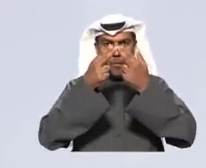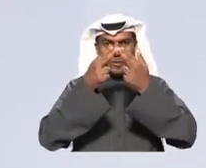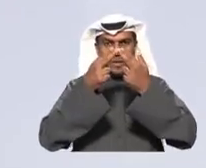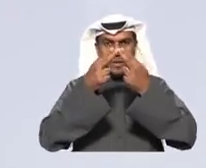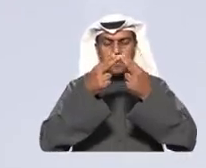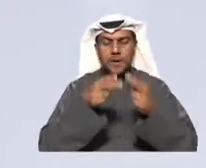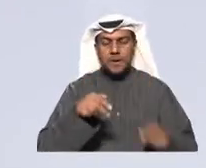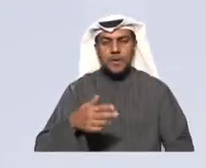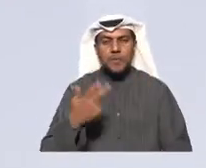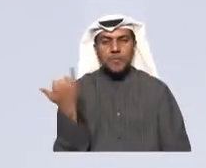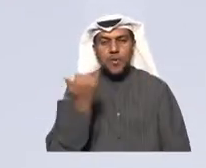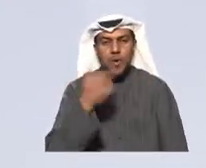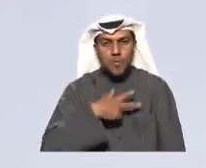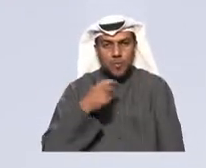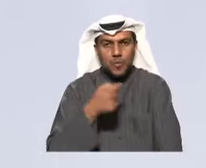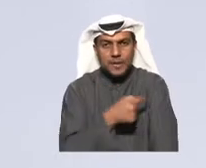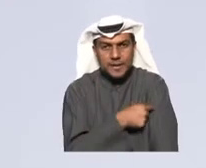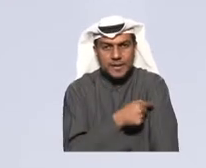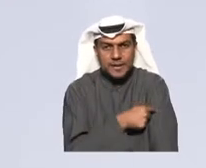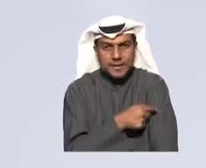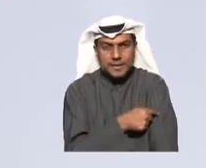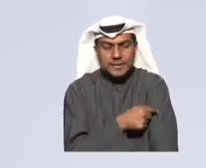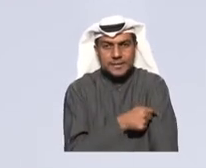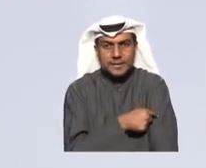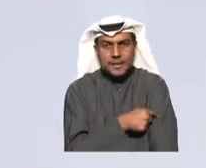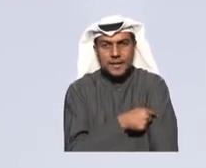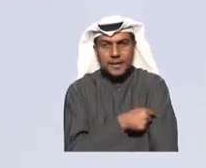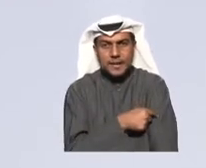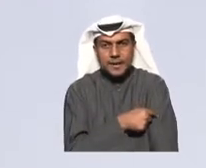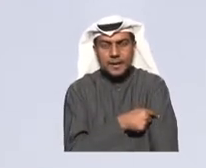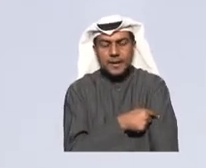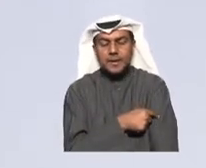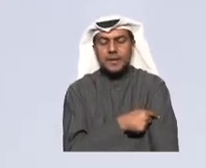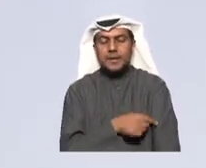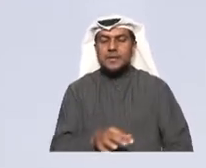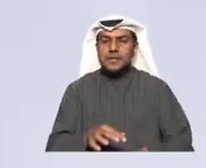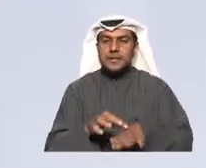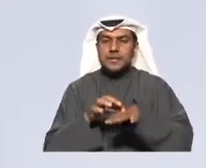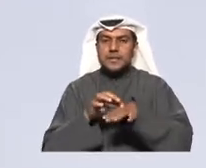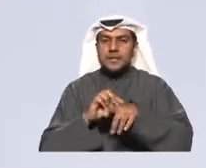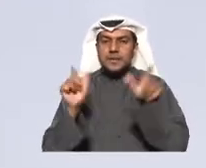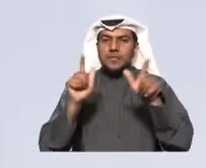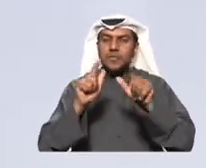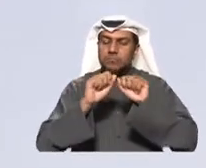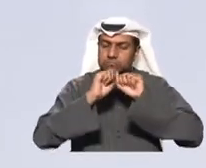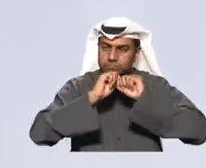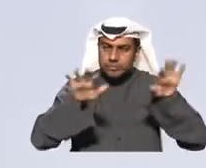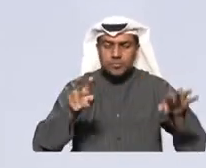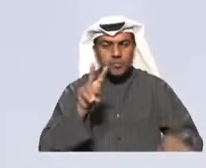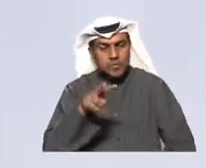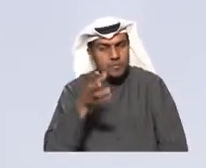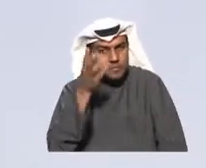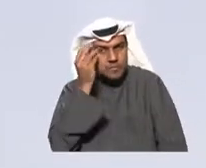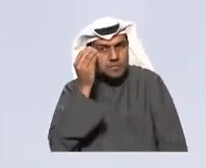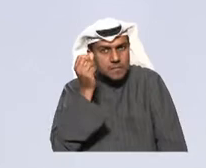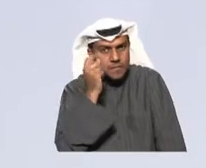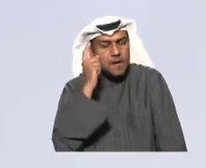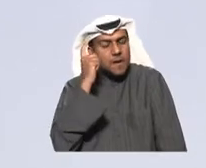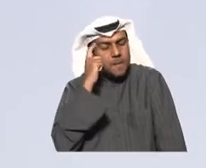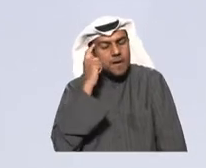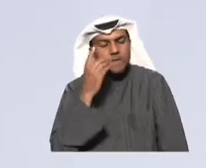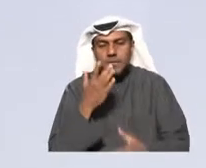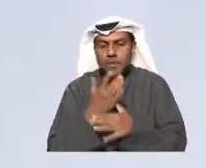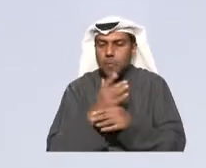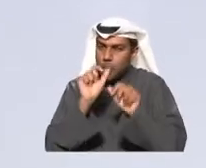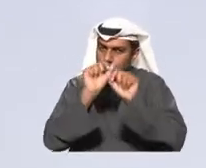ضمن حرص وزارة الصحة على التواصل المباشر مع الجمهور الكريم، ومع كذلك انتهاجا لنهج الشفافية